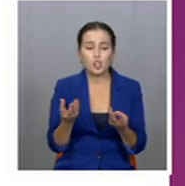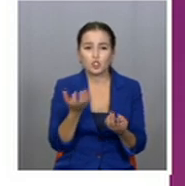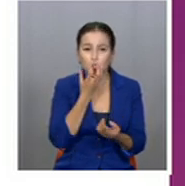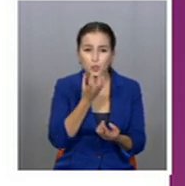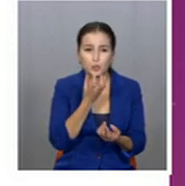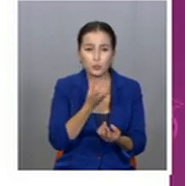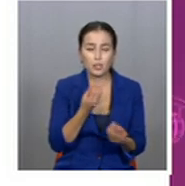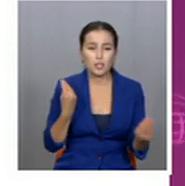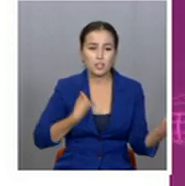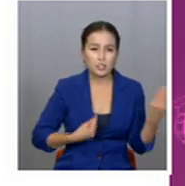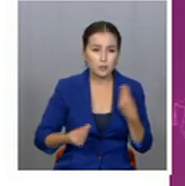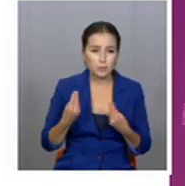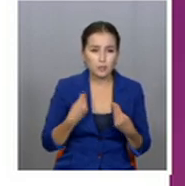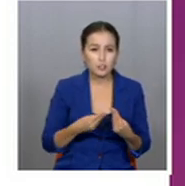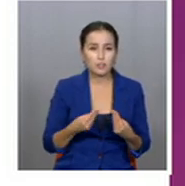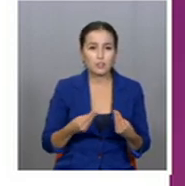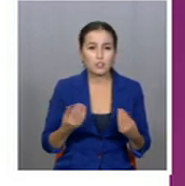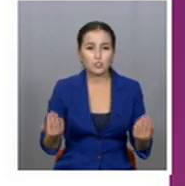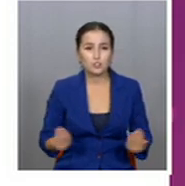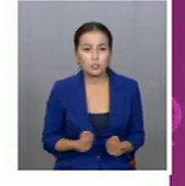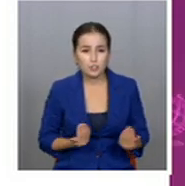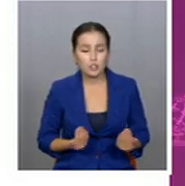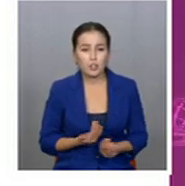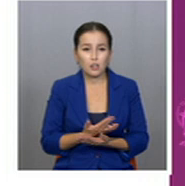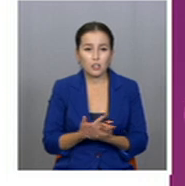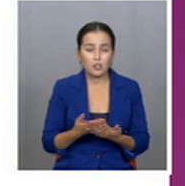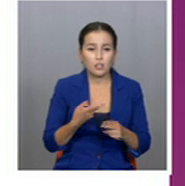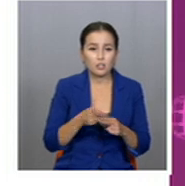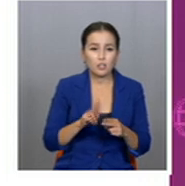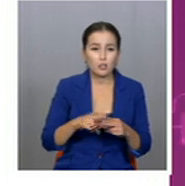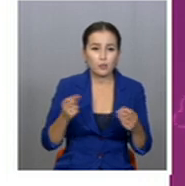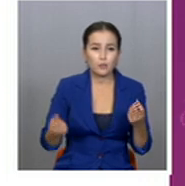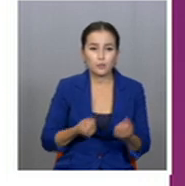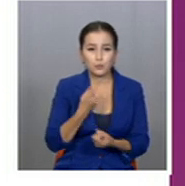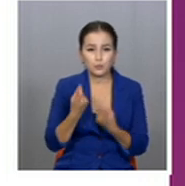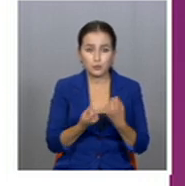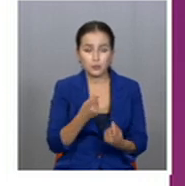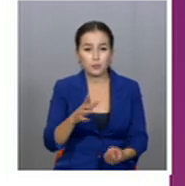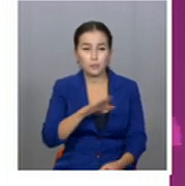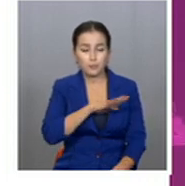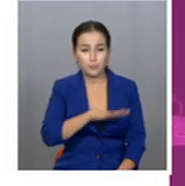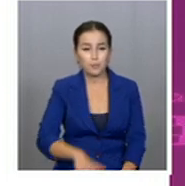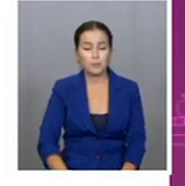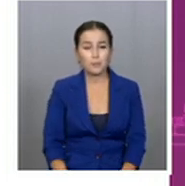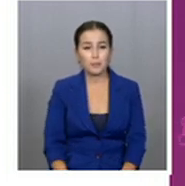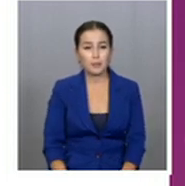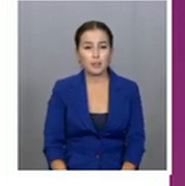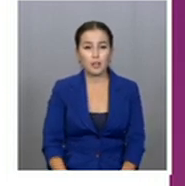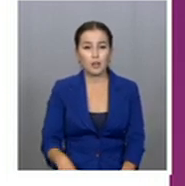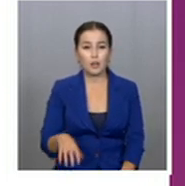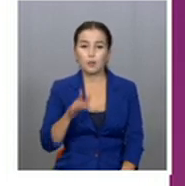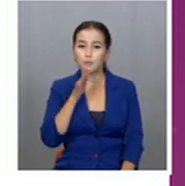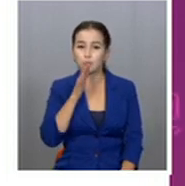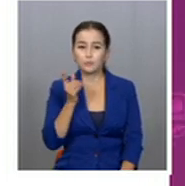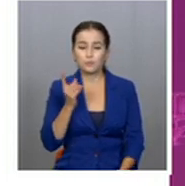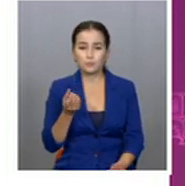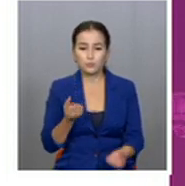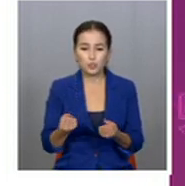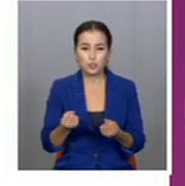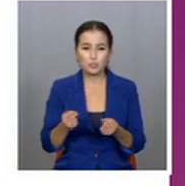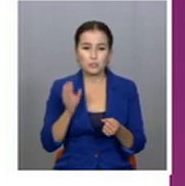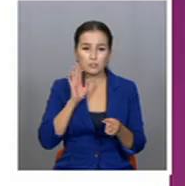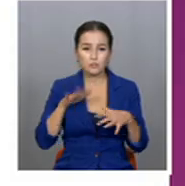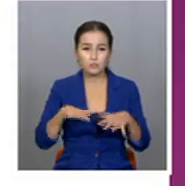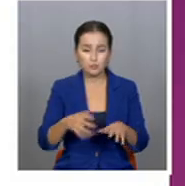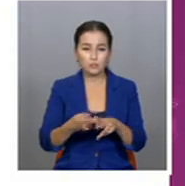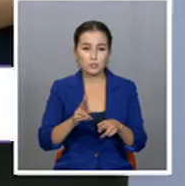киімге деген, баспанаға деген жаңа қажеттіліктер туындады. Мұз басу дәуірінде солтүстік